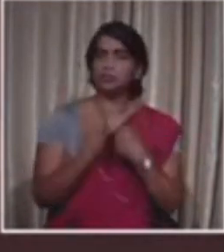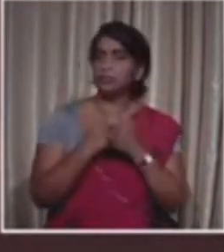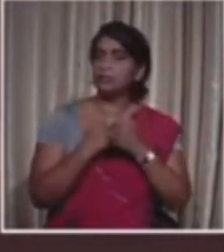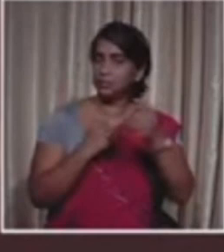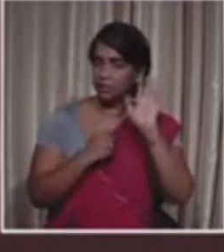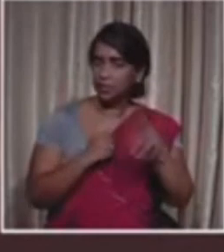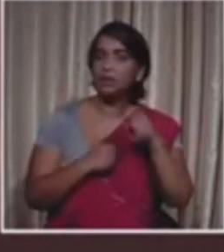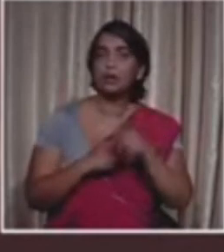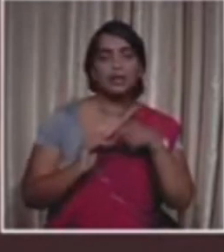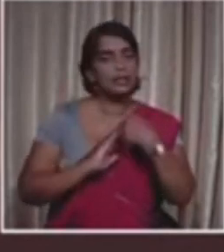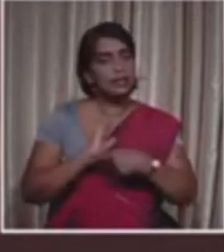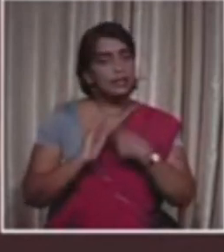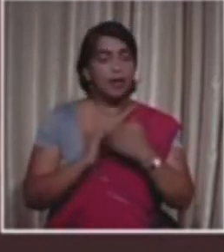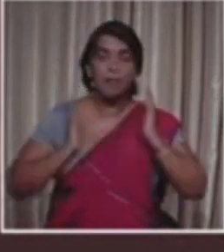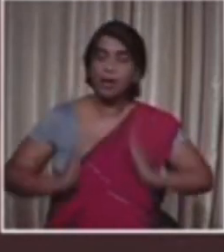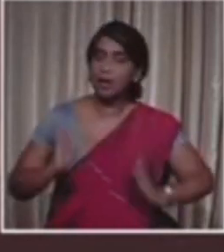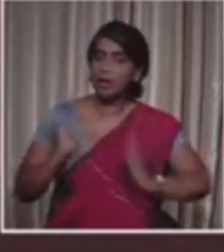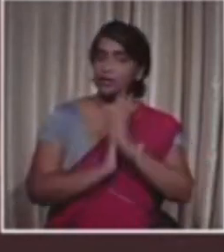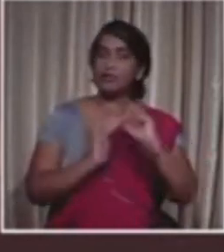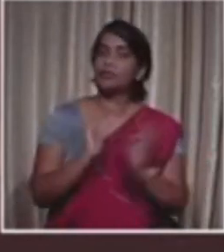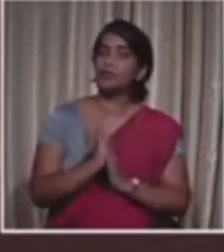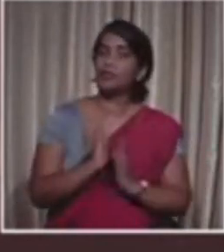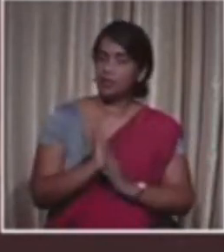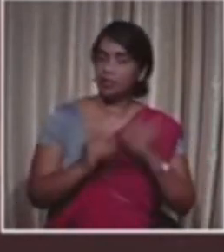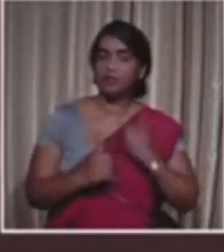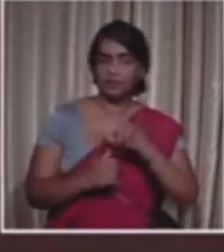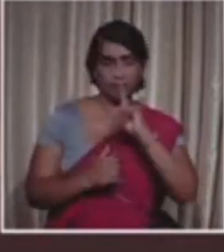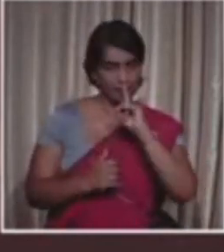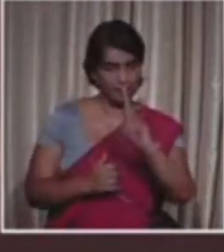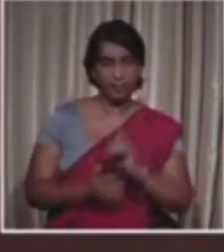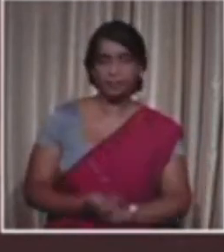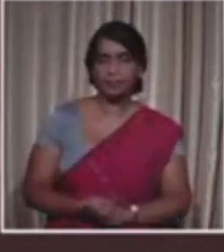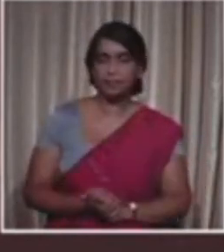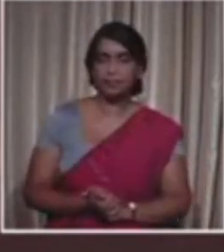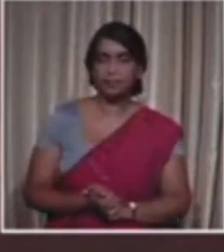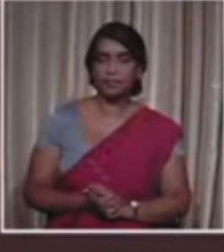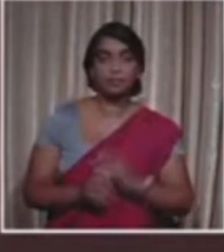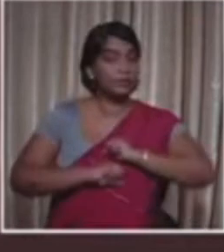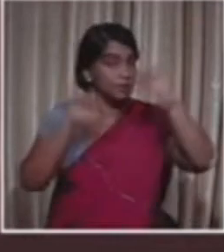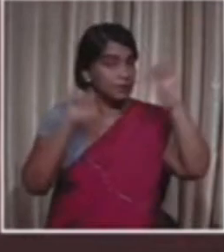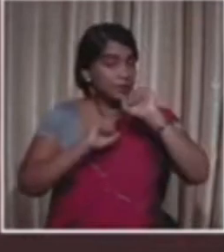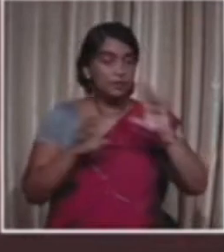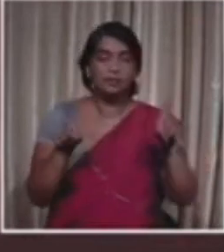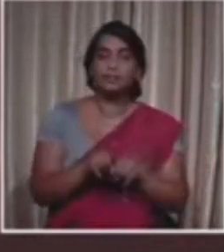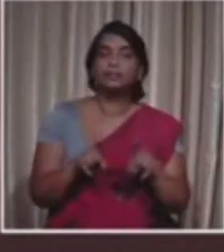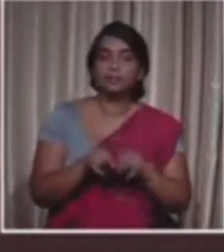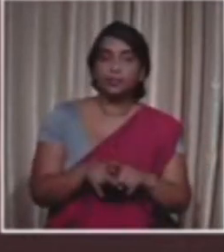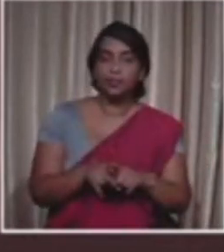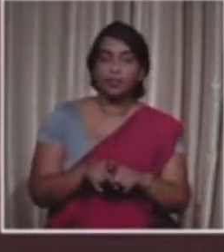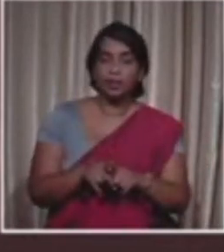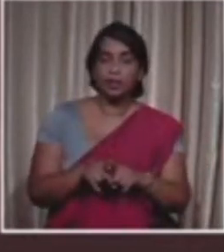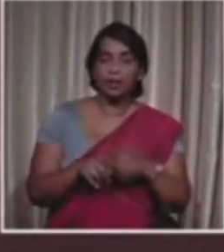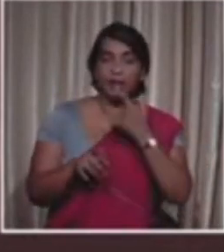लेस श्रीलंका मानव हिमिकम कमिशन अभी इली मकर लतीनो उद्घोषक बहुसरे गिनती